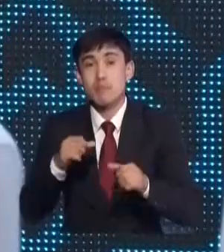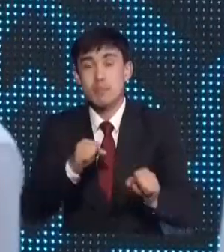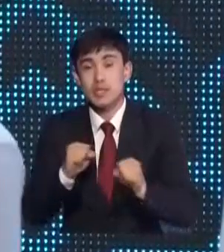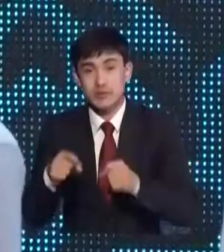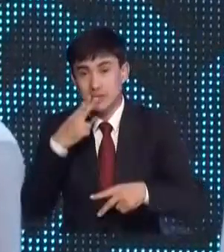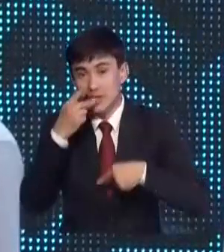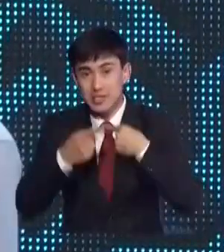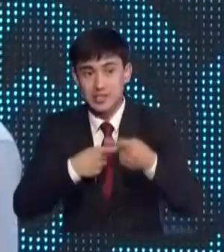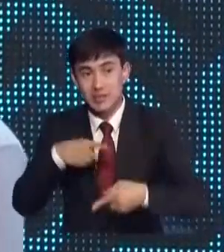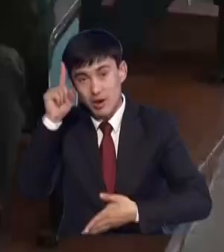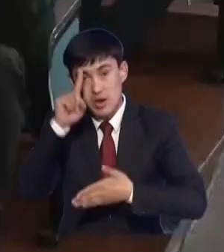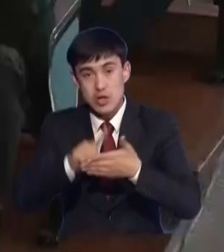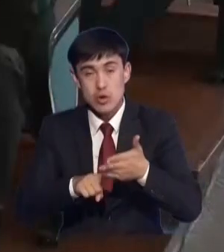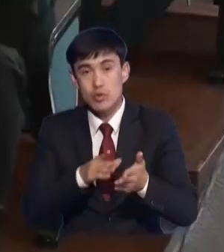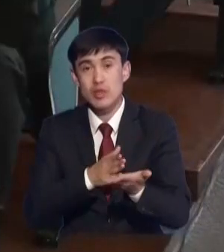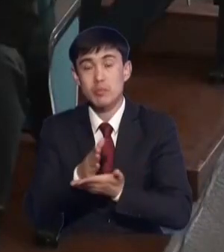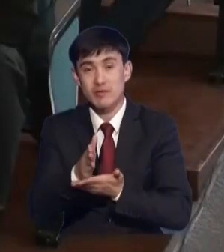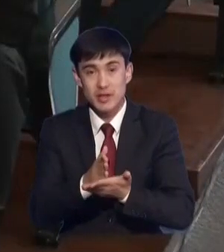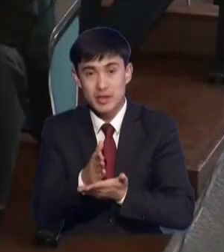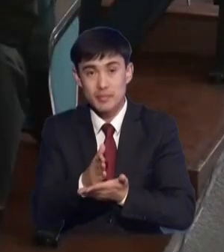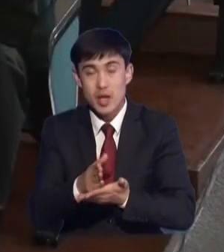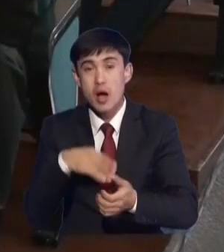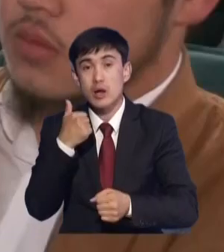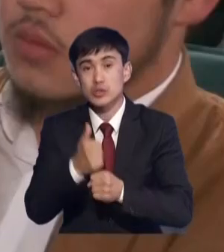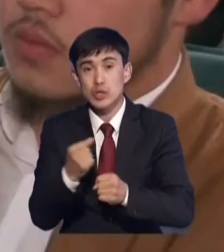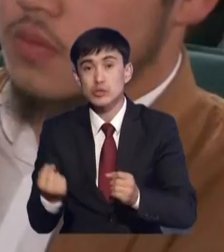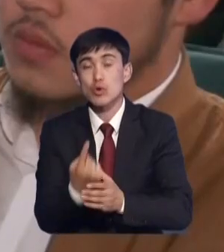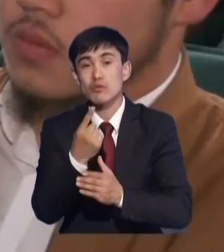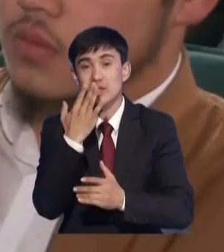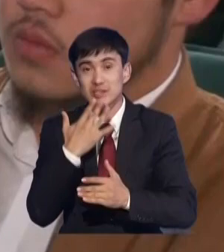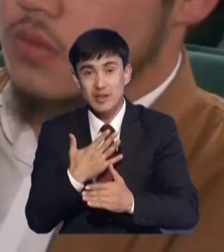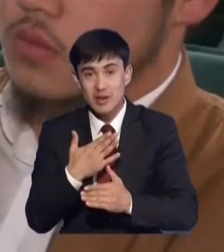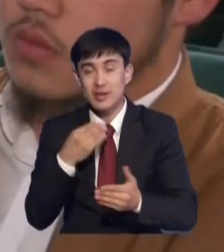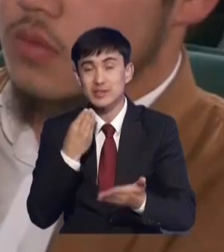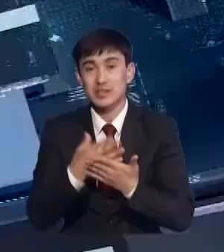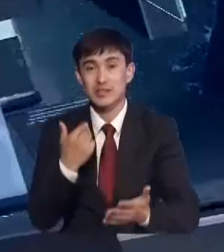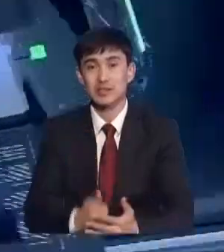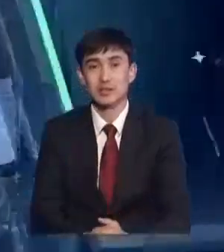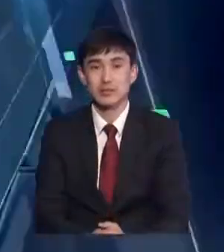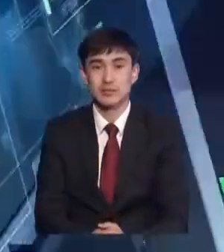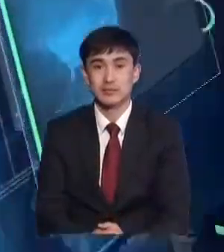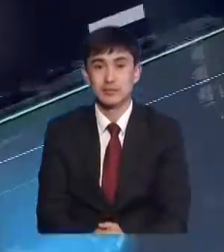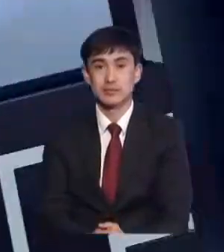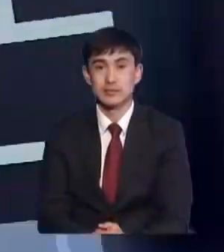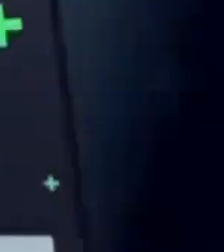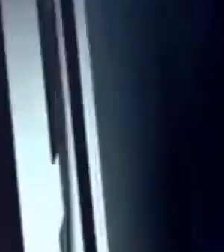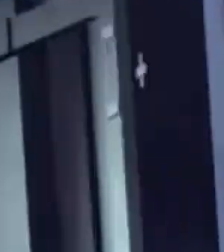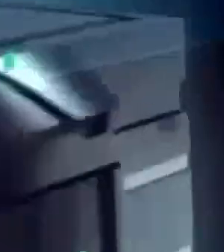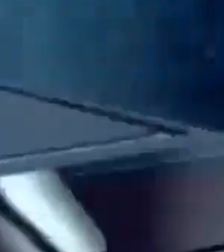придерживались традиционного религиозного направления, основанного на национальных ценностях. Жандос